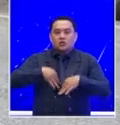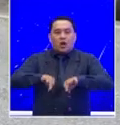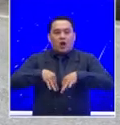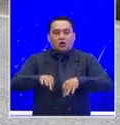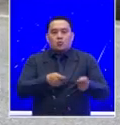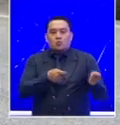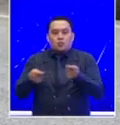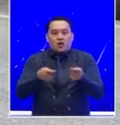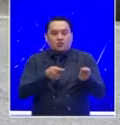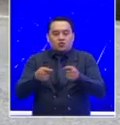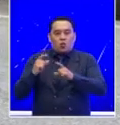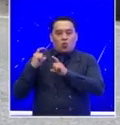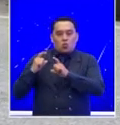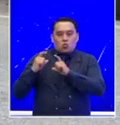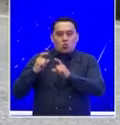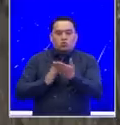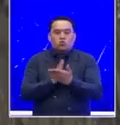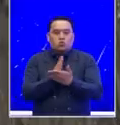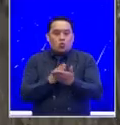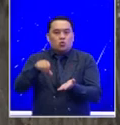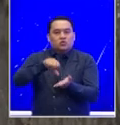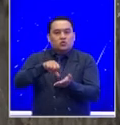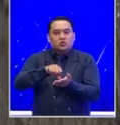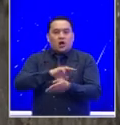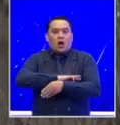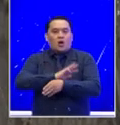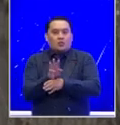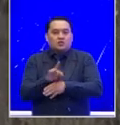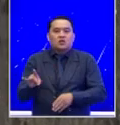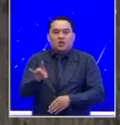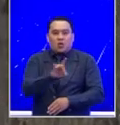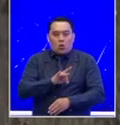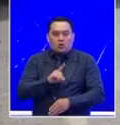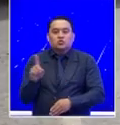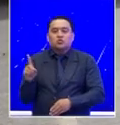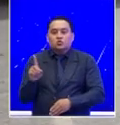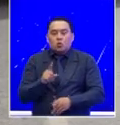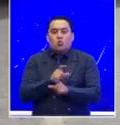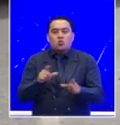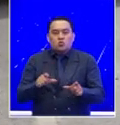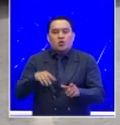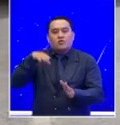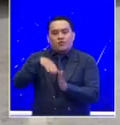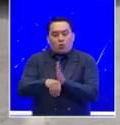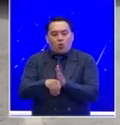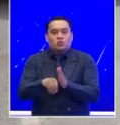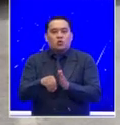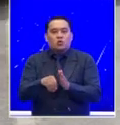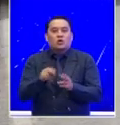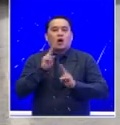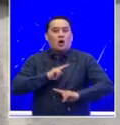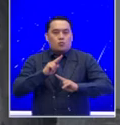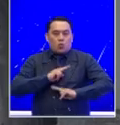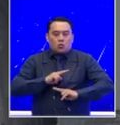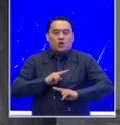по перевозке грузов и сотрудникам служб, участвующих в жизнеобеспечении региона. Что касается граждан, не входящих в эту категорию, но